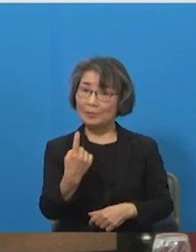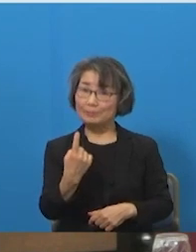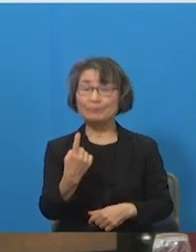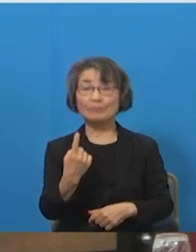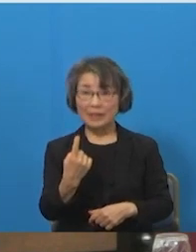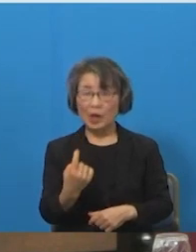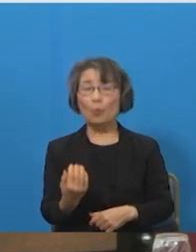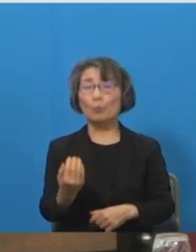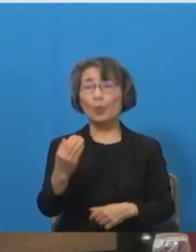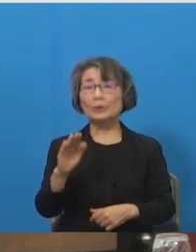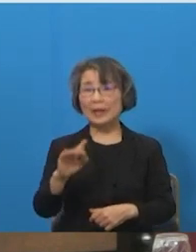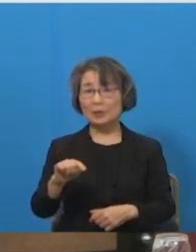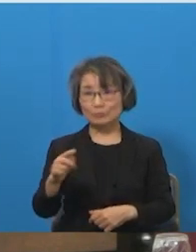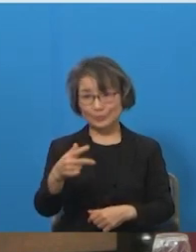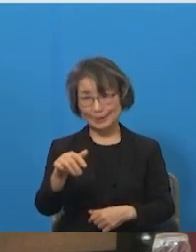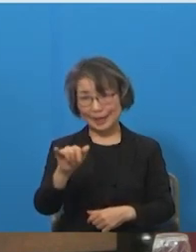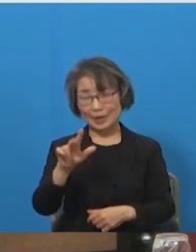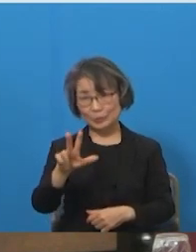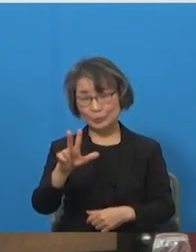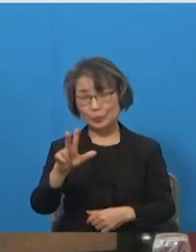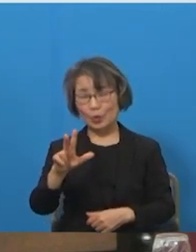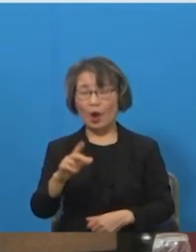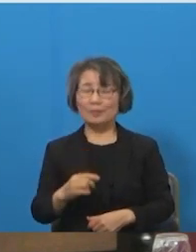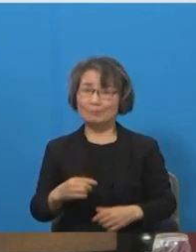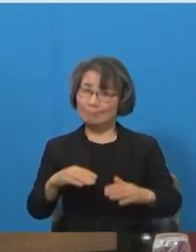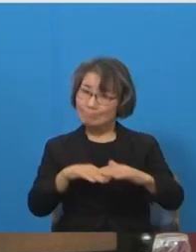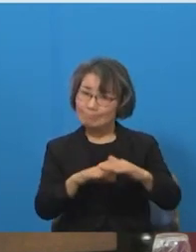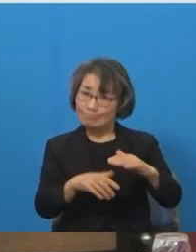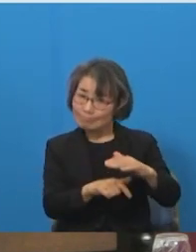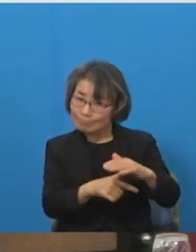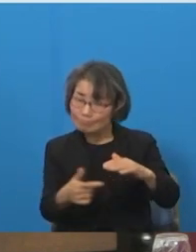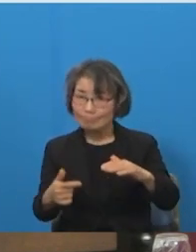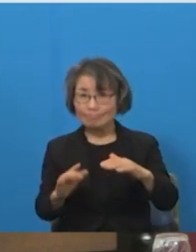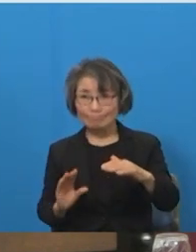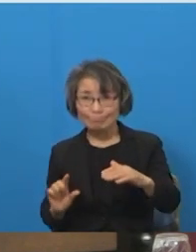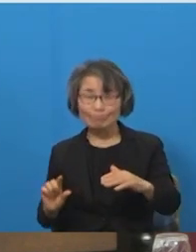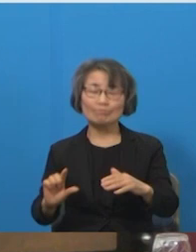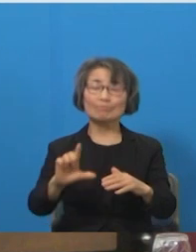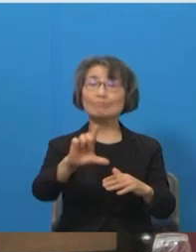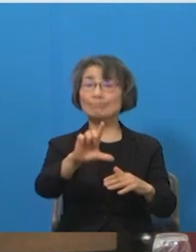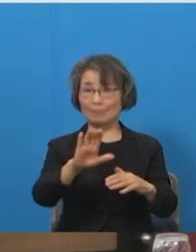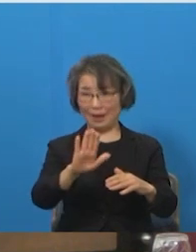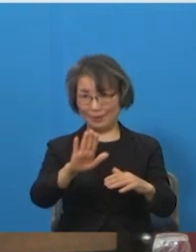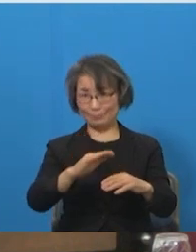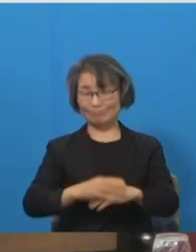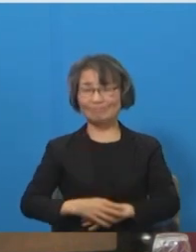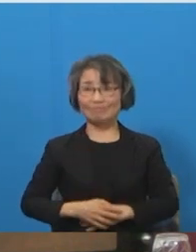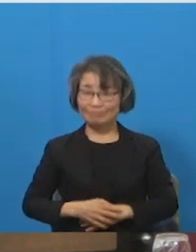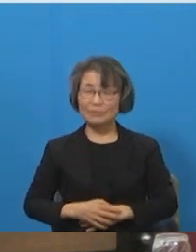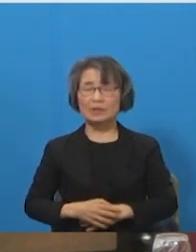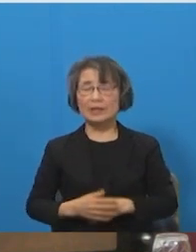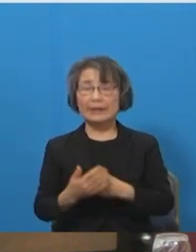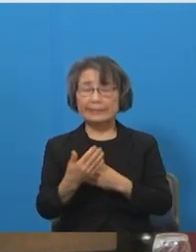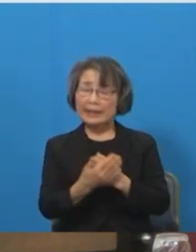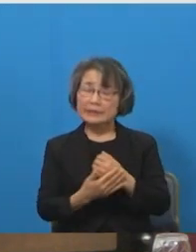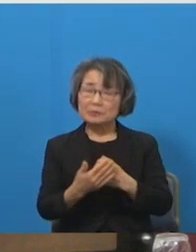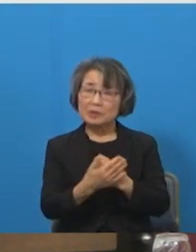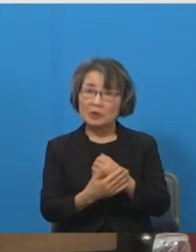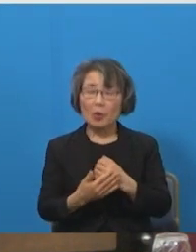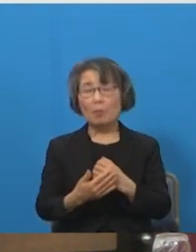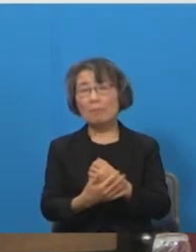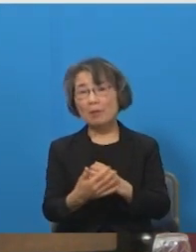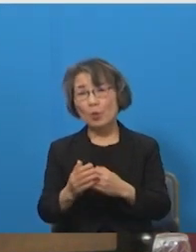ルの高い街であり、今の魅力ある京都を壊さず大切なものを守るために何を変えなければならない